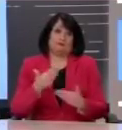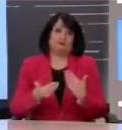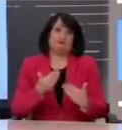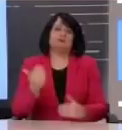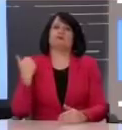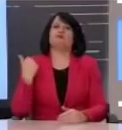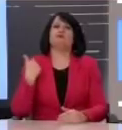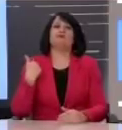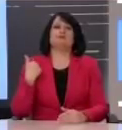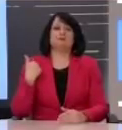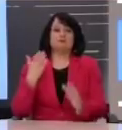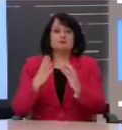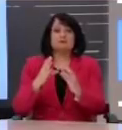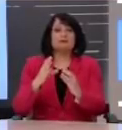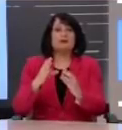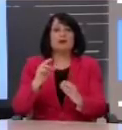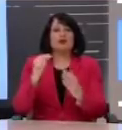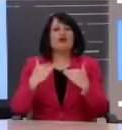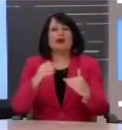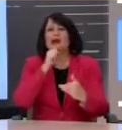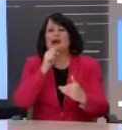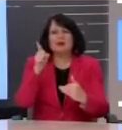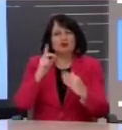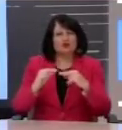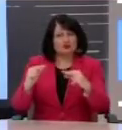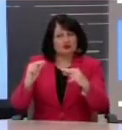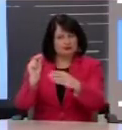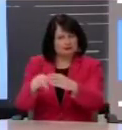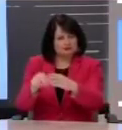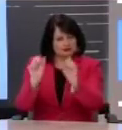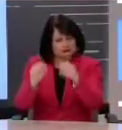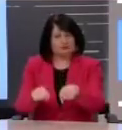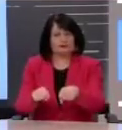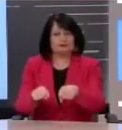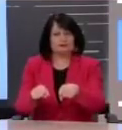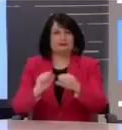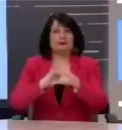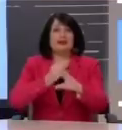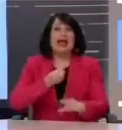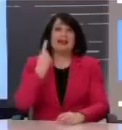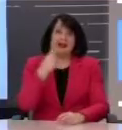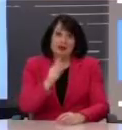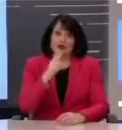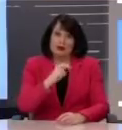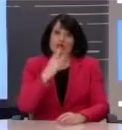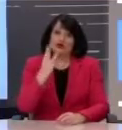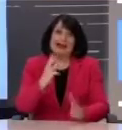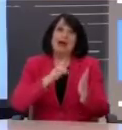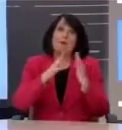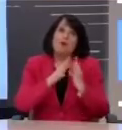από το Κογκρέσο μια έγκριση, επαναλαμβάνω, για το σύνολο των αεροσκαφών, για τα